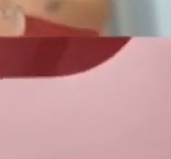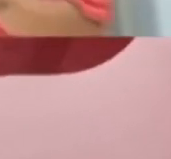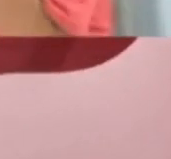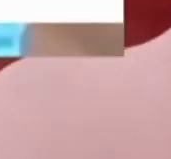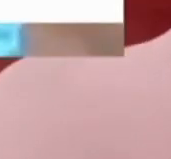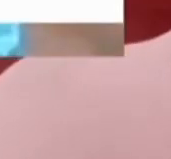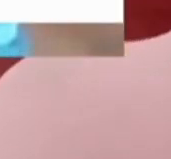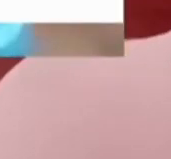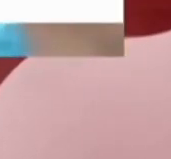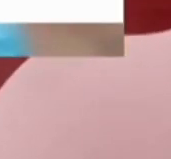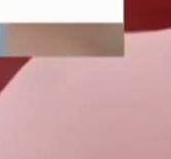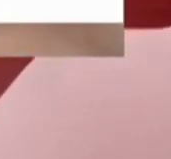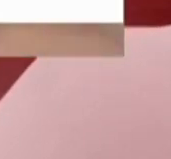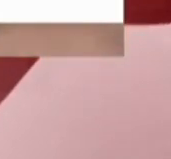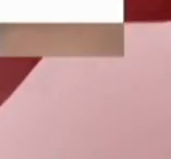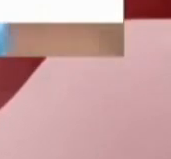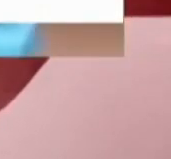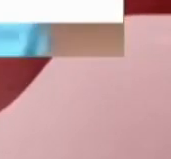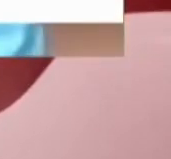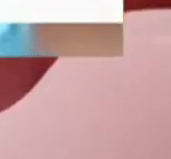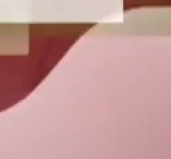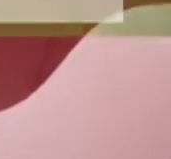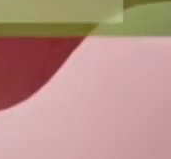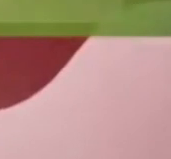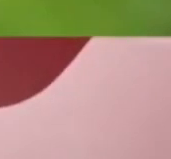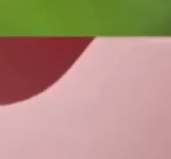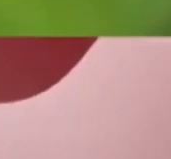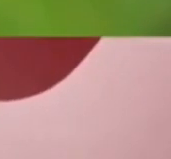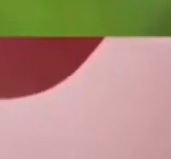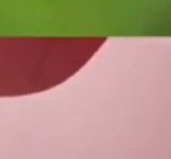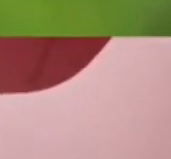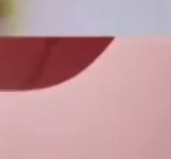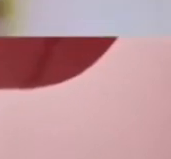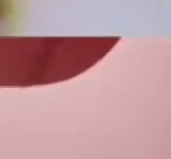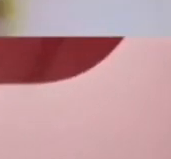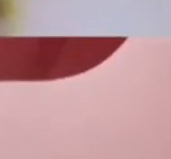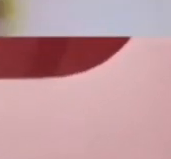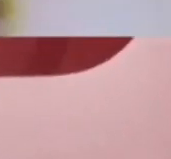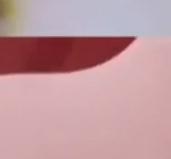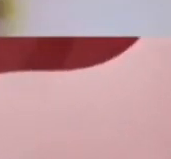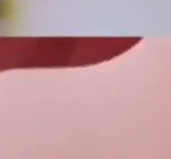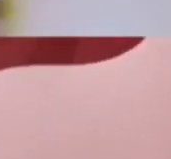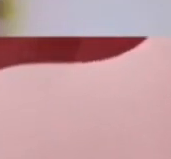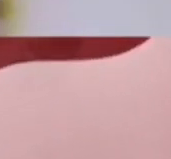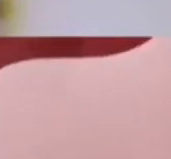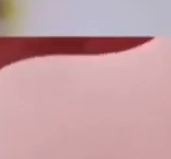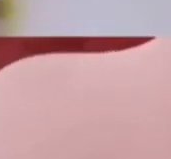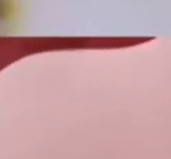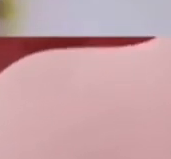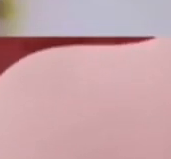gitu. Enggak juga sih sebetulnya ini juga saya jadi setiap syuting tuh hidungnya disogok-sogok gitu loh